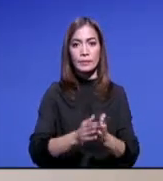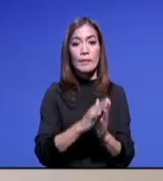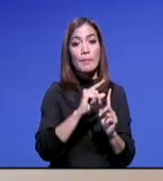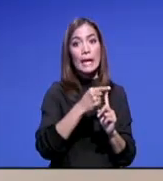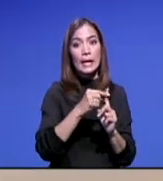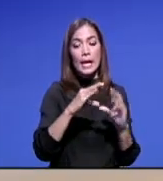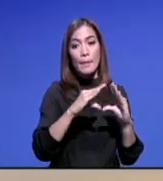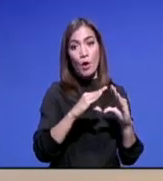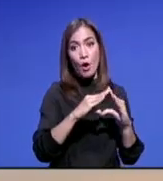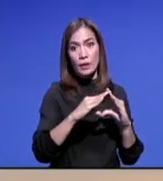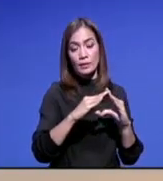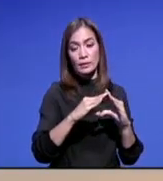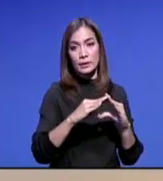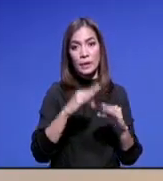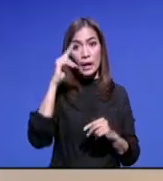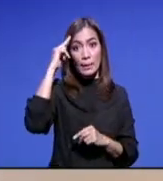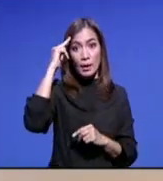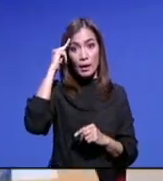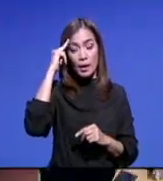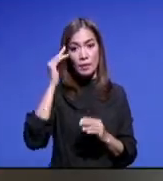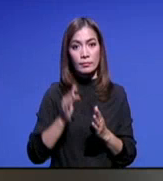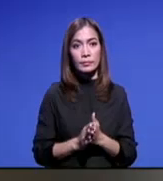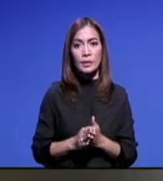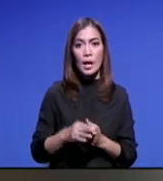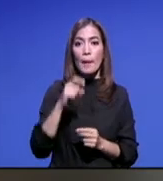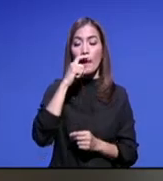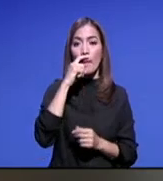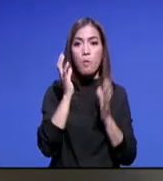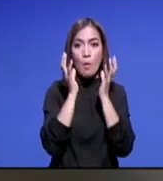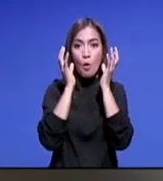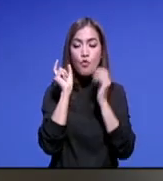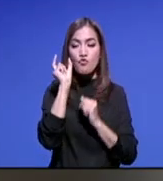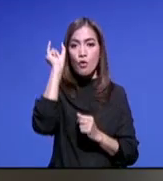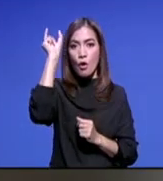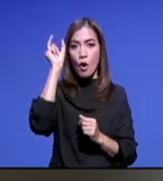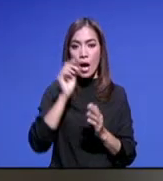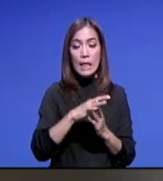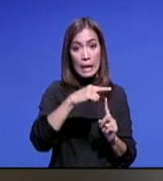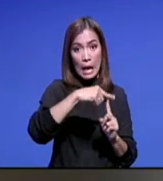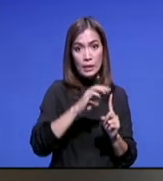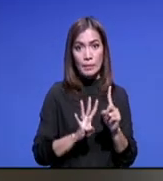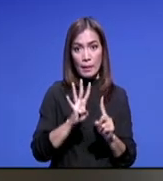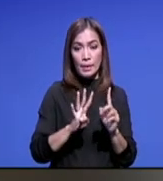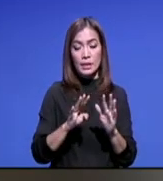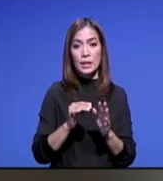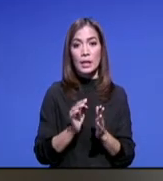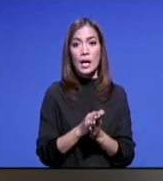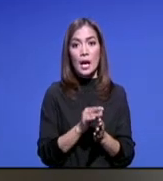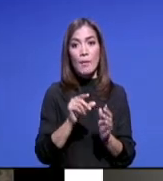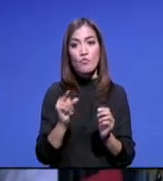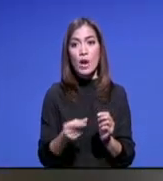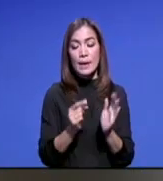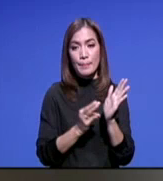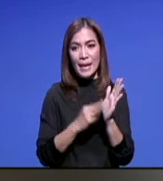Demokrat sebelumnya dikenal sebagai kepala divisi advokasi BPN Prabowo Sandi. Pada 19 Mei lalu secara pribadi Ferdinand